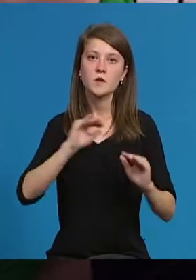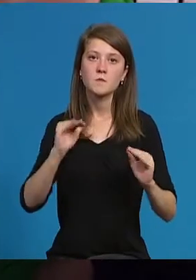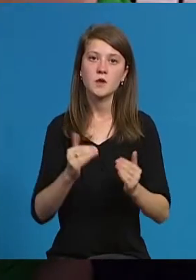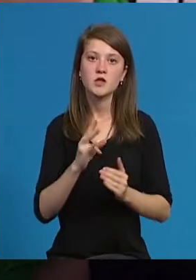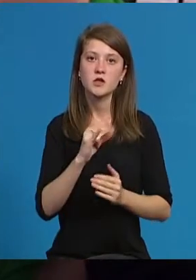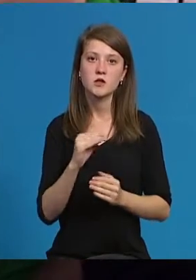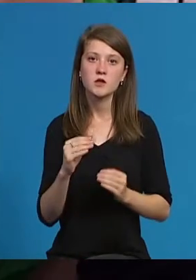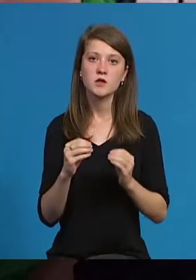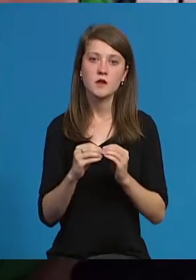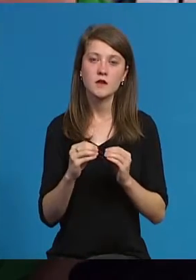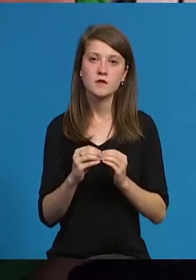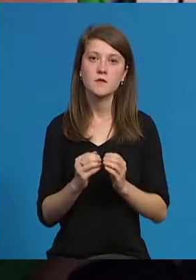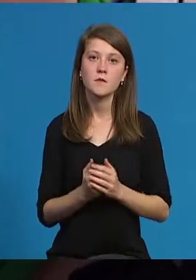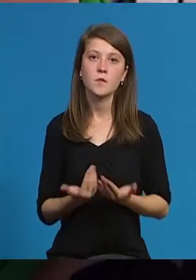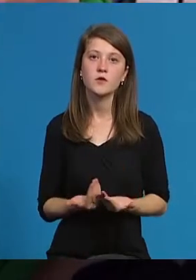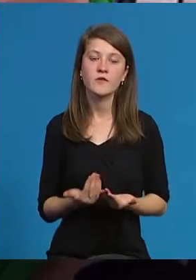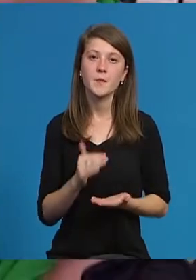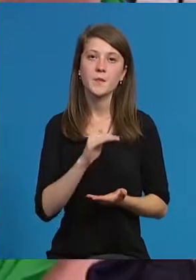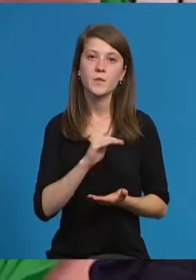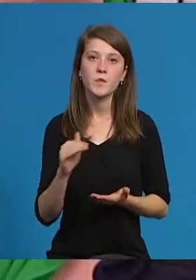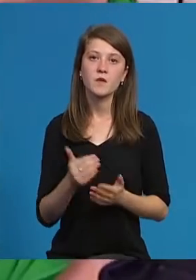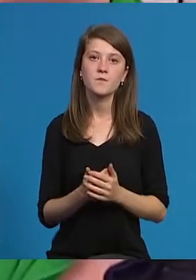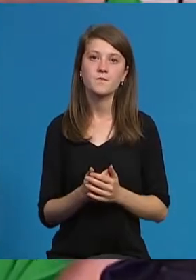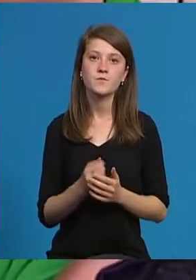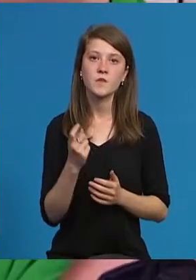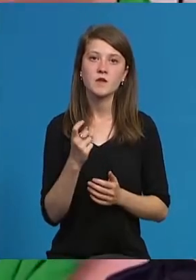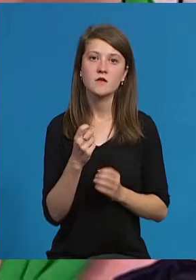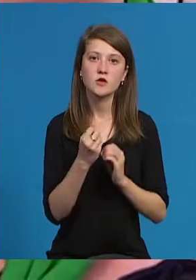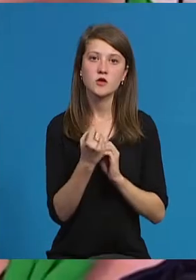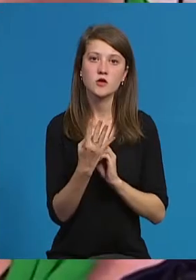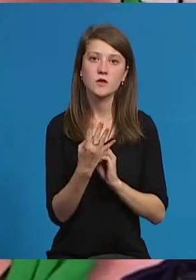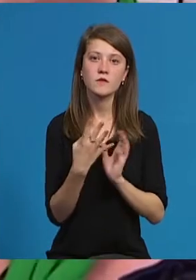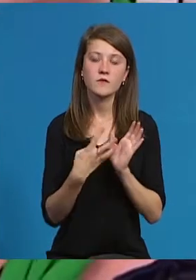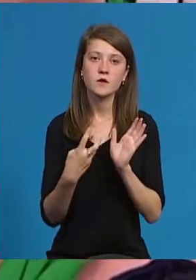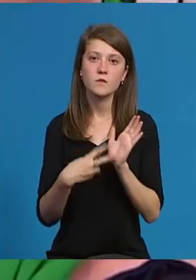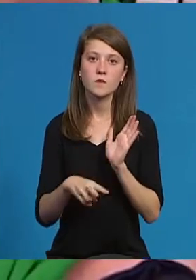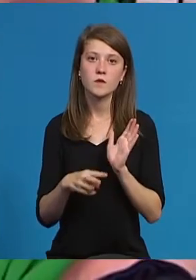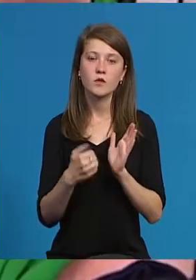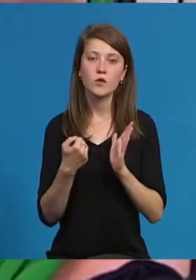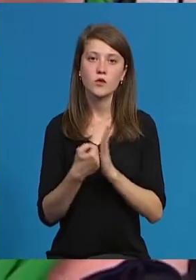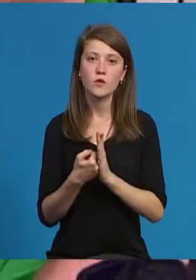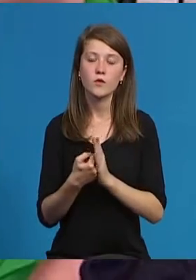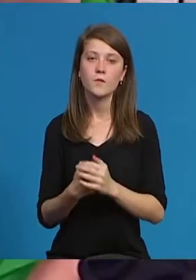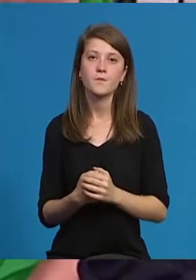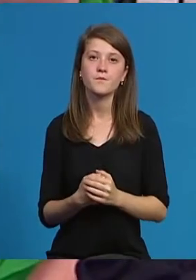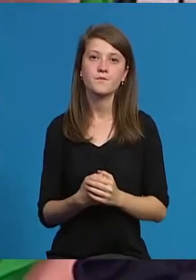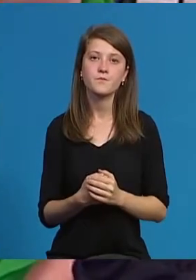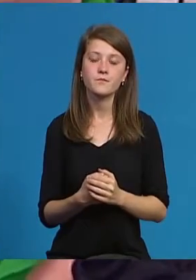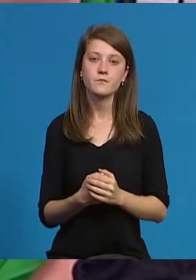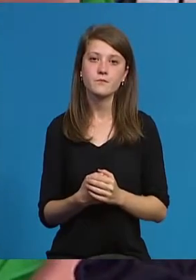10 прожиткових мінімум, тобто з 14 970 збільшена максимальна виплата